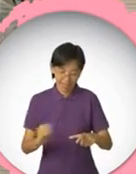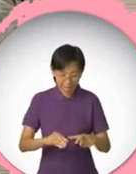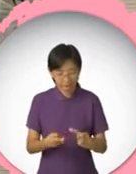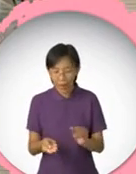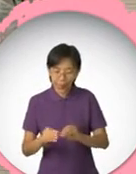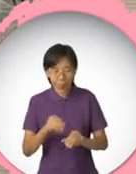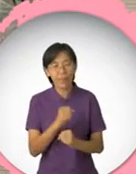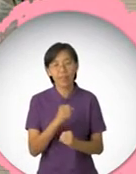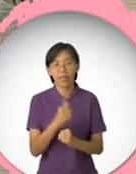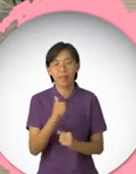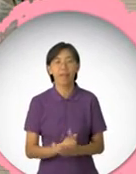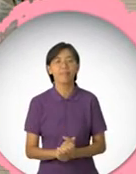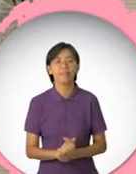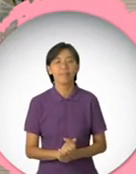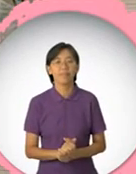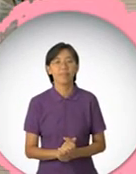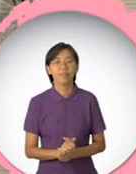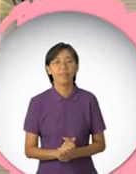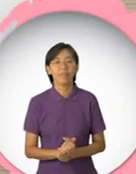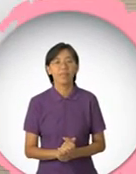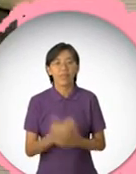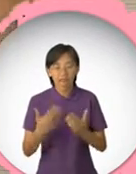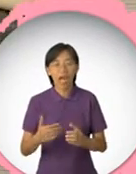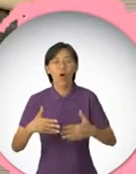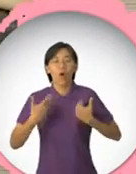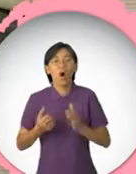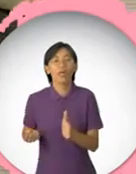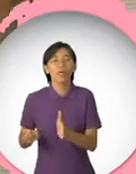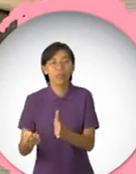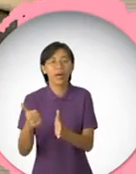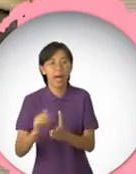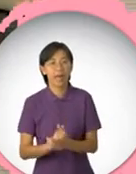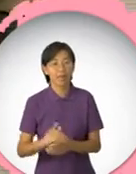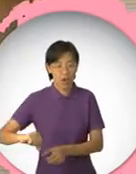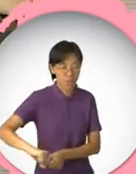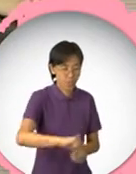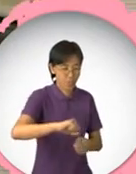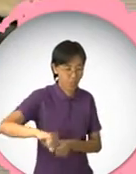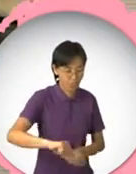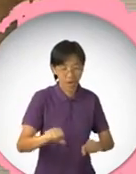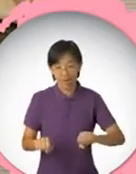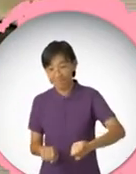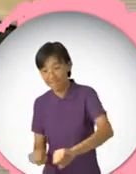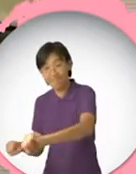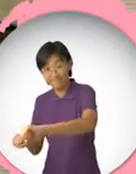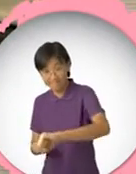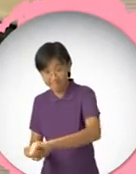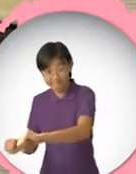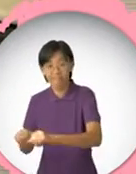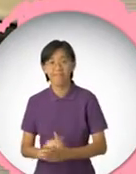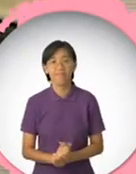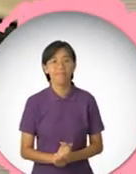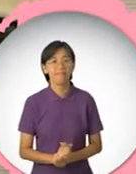ค่อยเอามาทิ้งให้คลายเย็นแล้วก็ทำรูปร่างก็อบได้เลยค่ะ รี ดจากตรงกลางค่ะไปด้านข้างนะคะ เงี้ยเหรอครับ